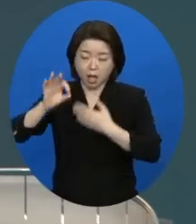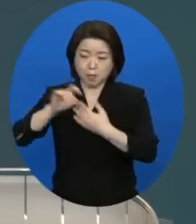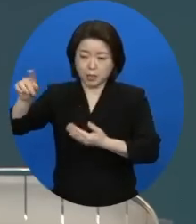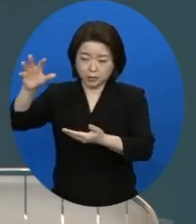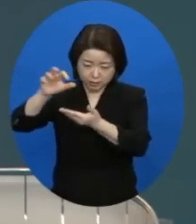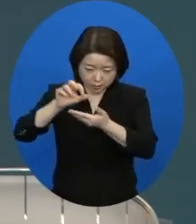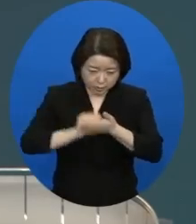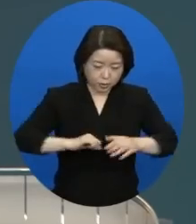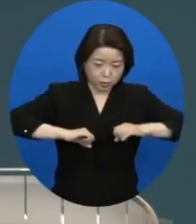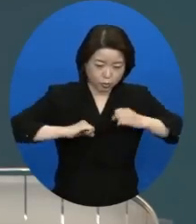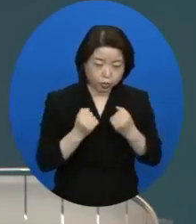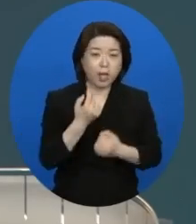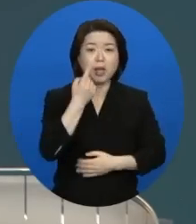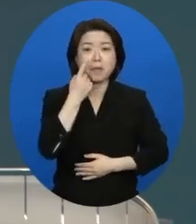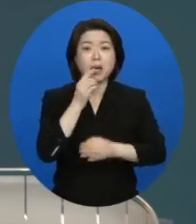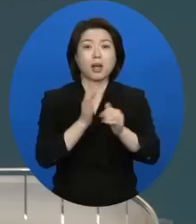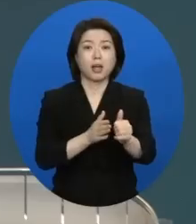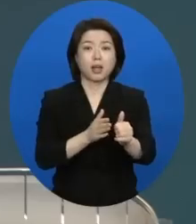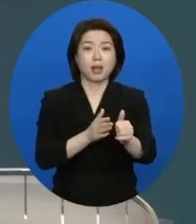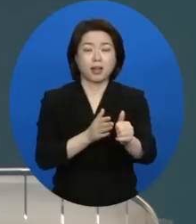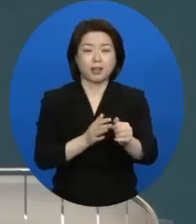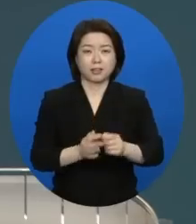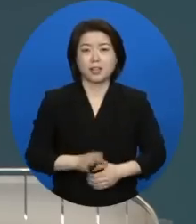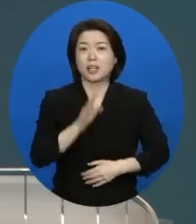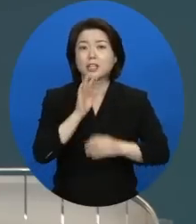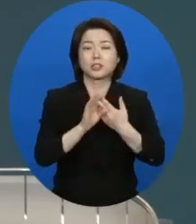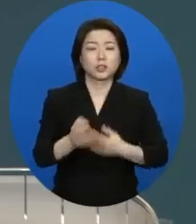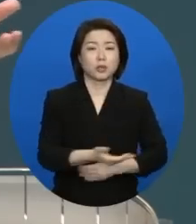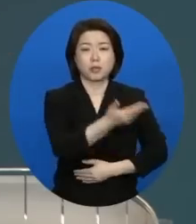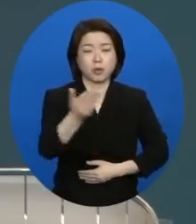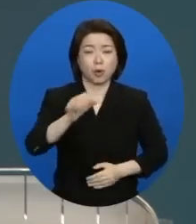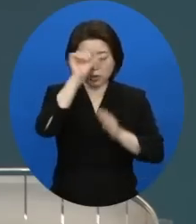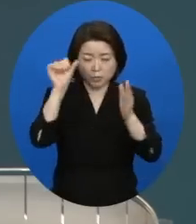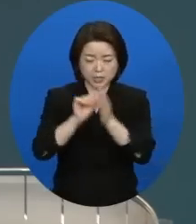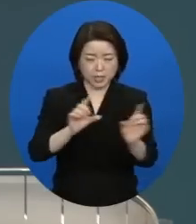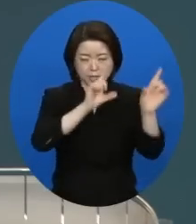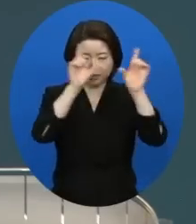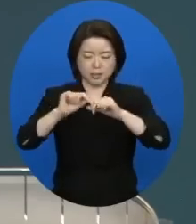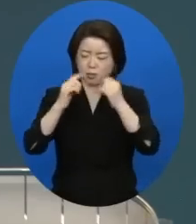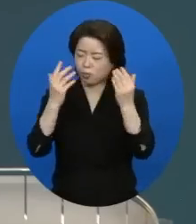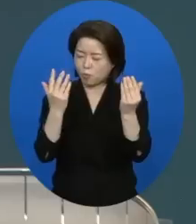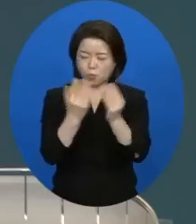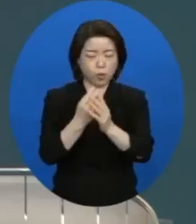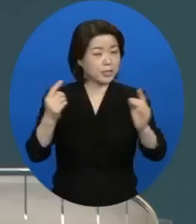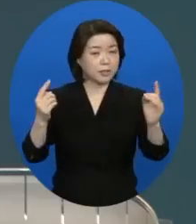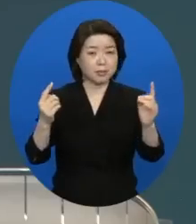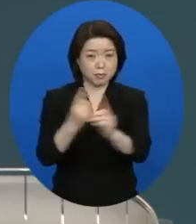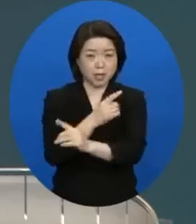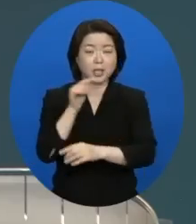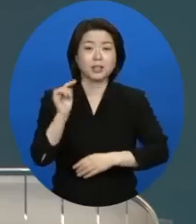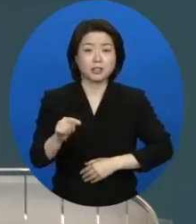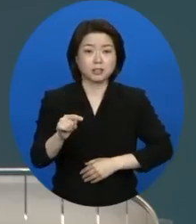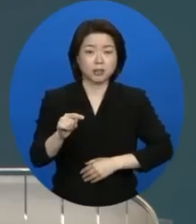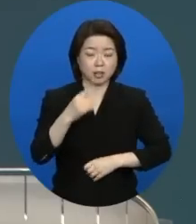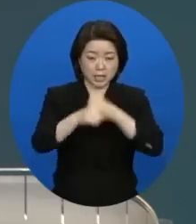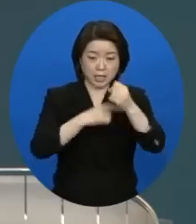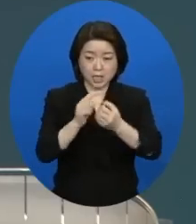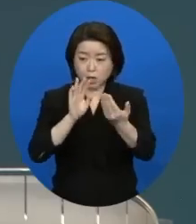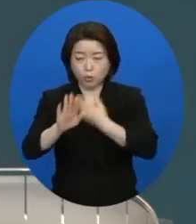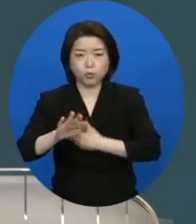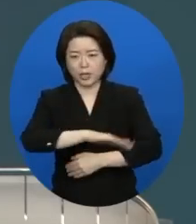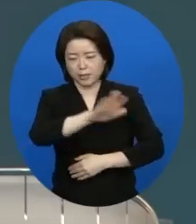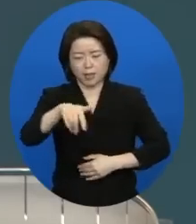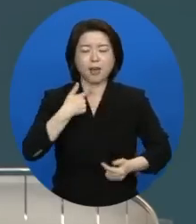그대로 순종해 보세요. 그러면 여러분의 인생이, 삶이 완전히 달라졌다는 것을 1년 지나면